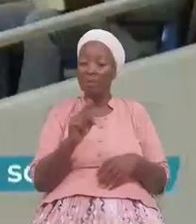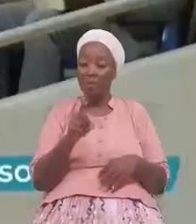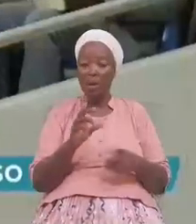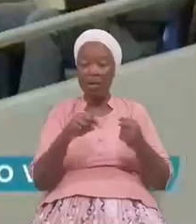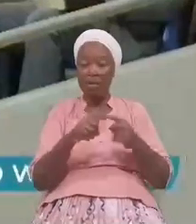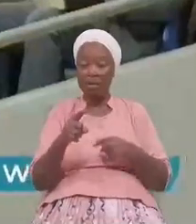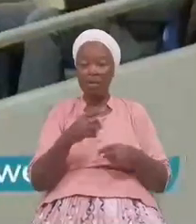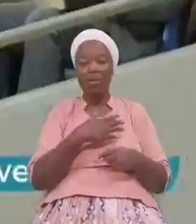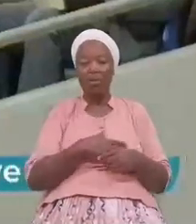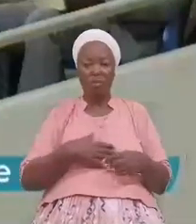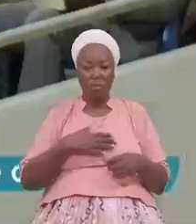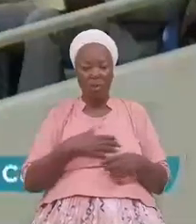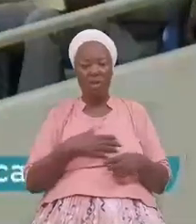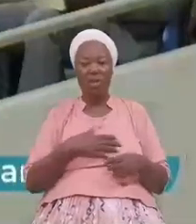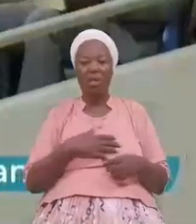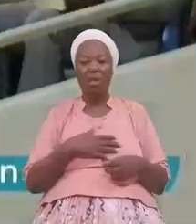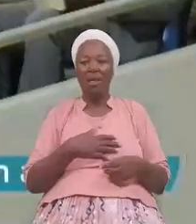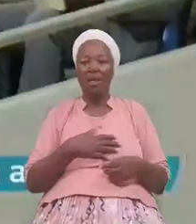la radio, bien suivant,